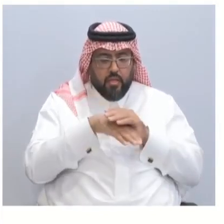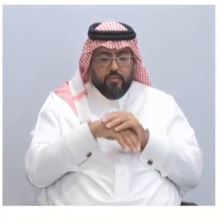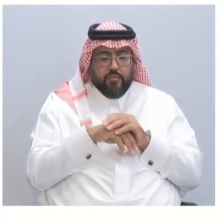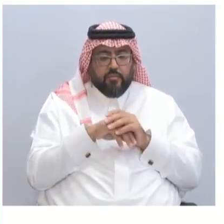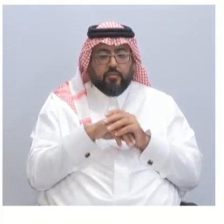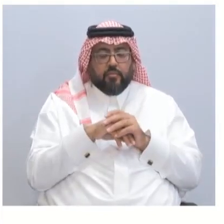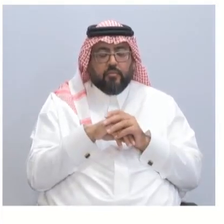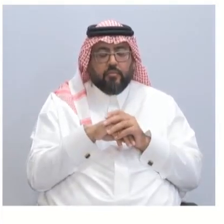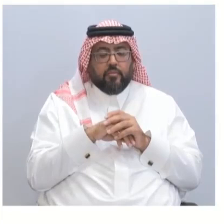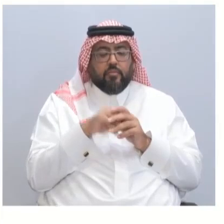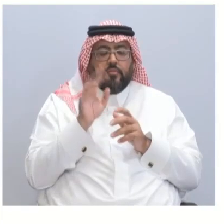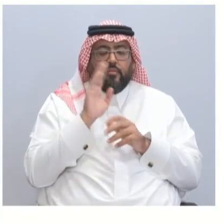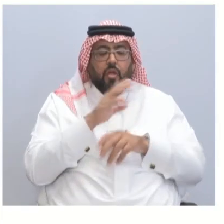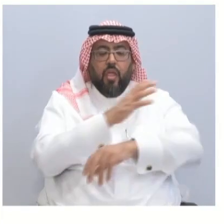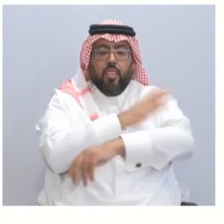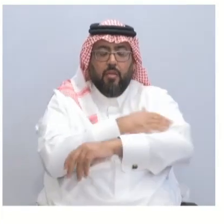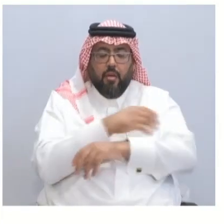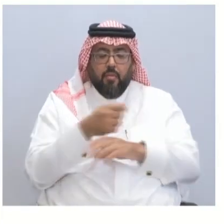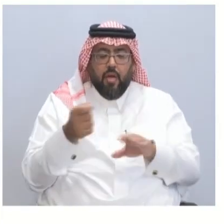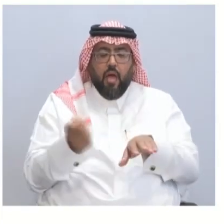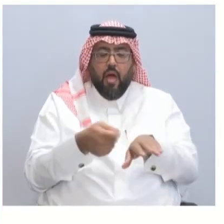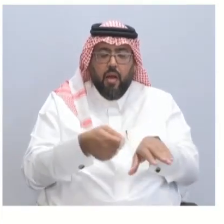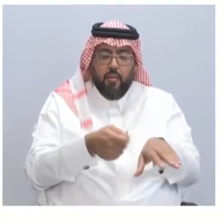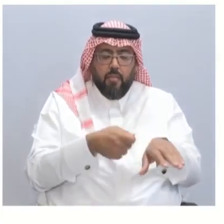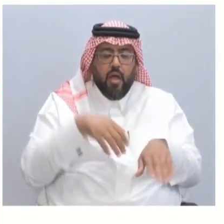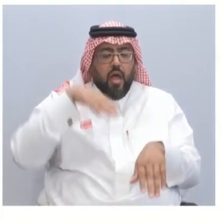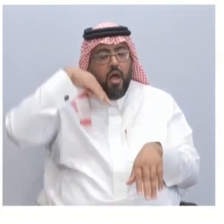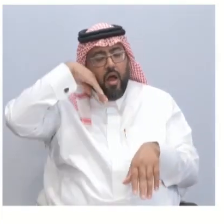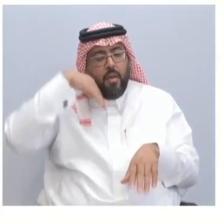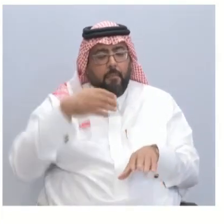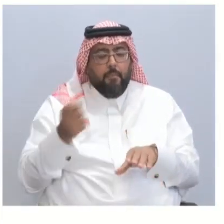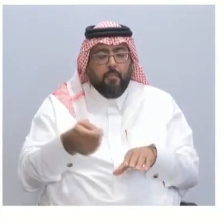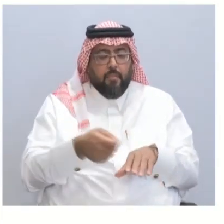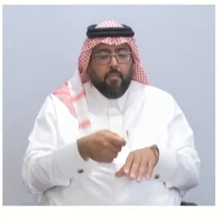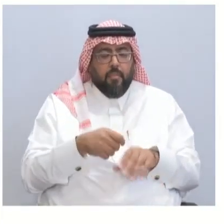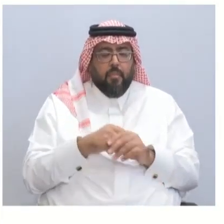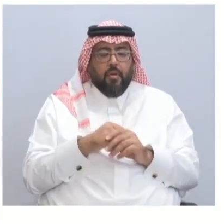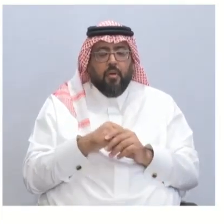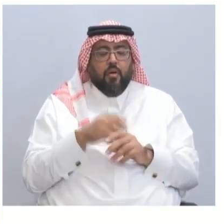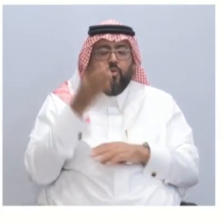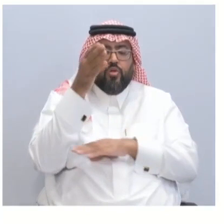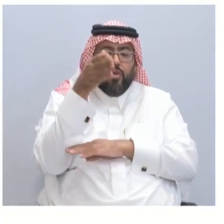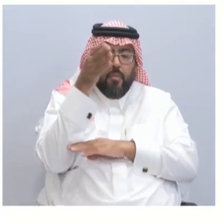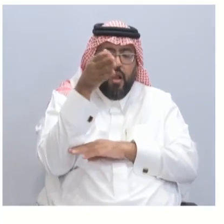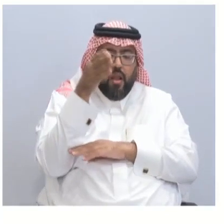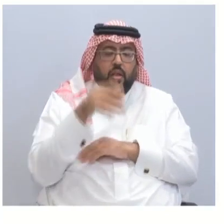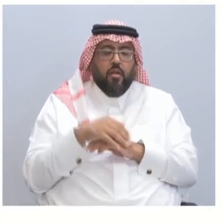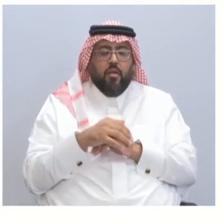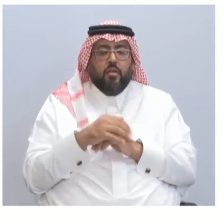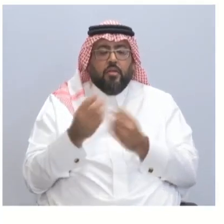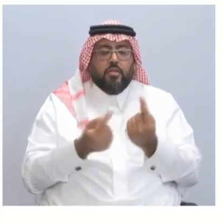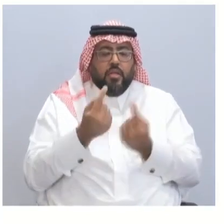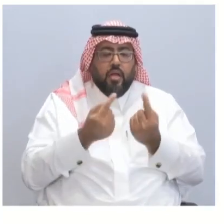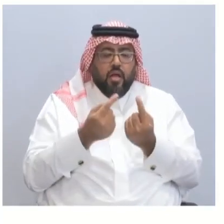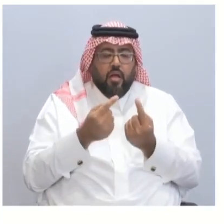الداخليه اعتمدوا رعي الابل والاغنام وزراعه بعض الواحات